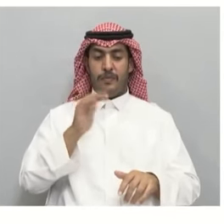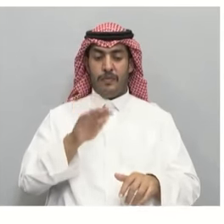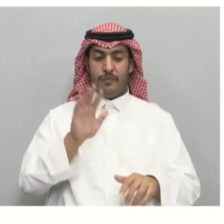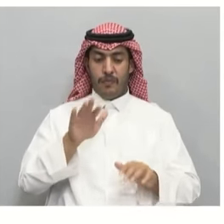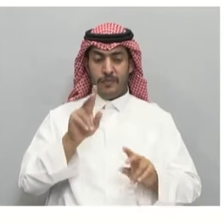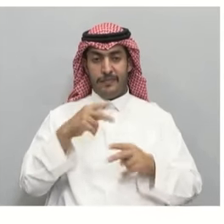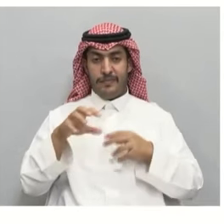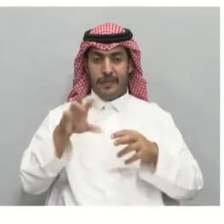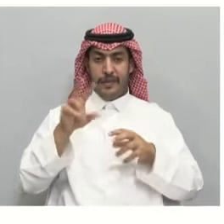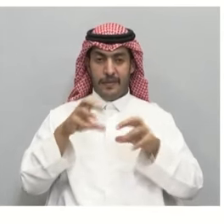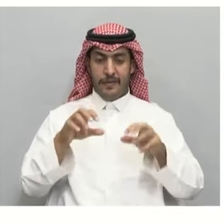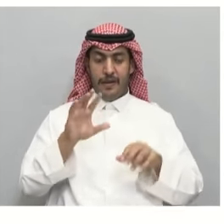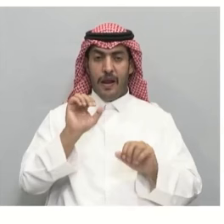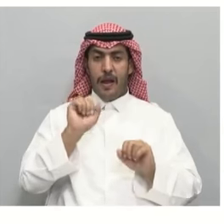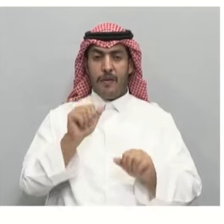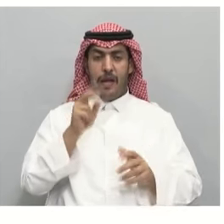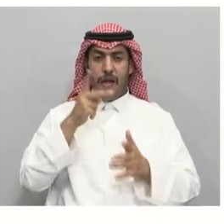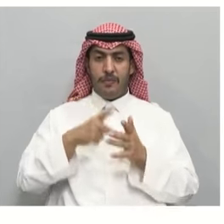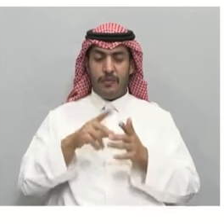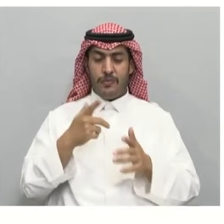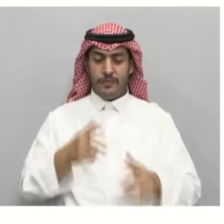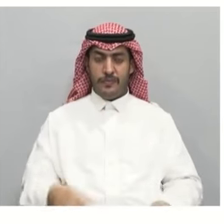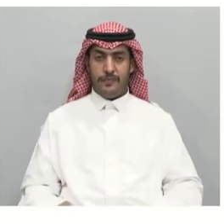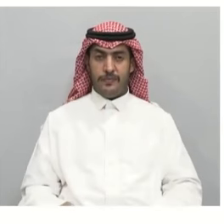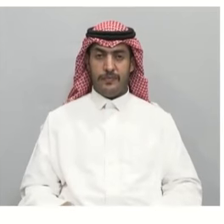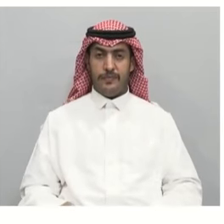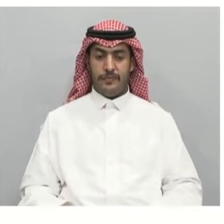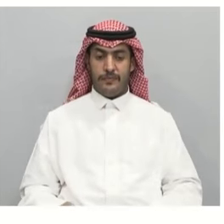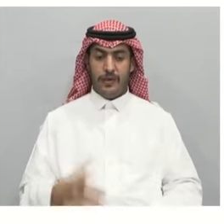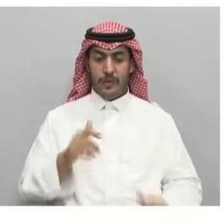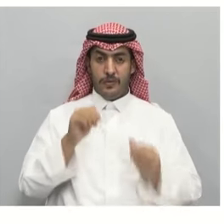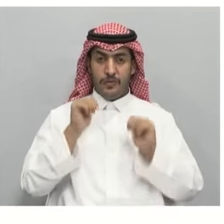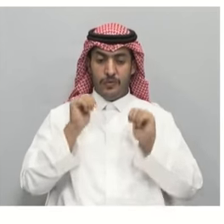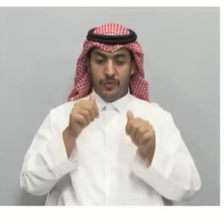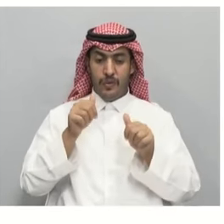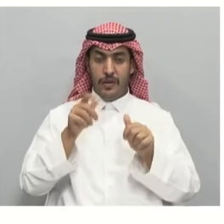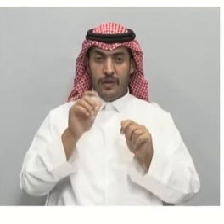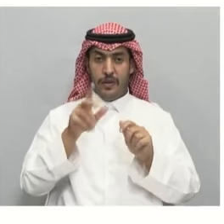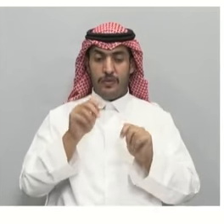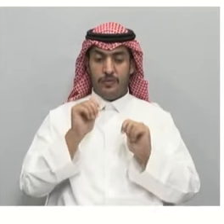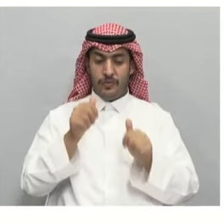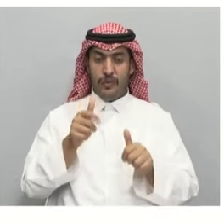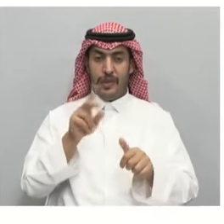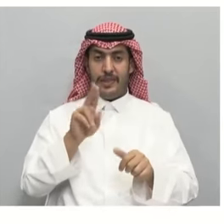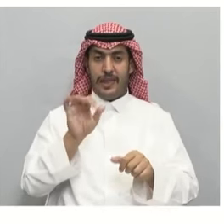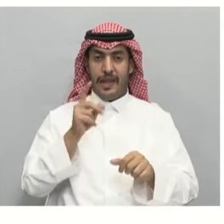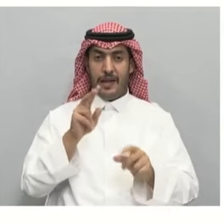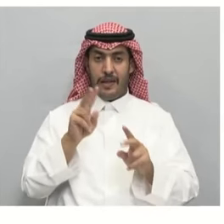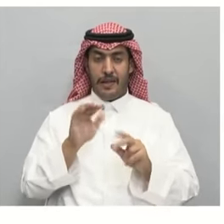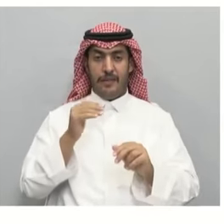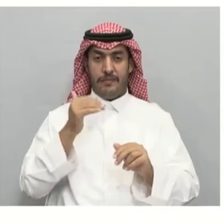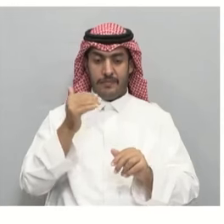في خيارين على ماذا يعتمد يعتمد اما على الجهد وقلنا انه العلاقه بين الجهد والتيار علاقه